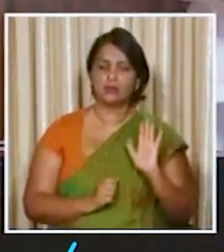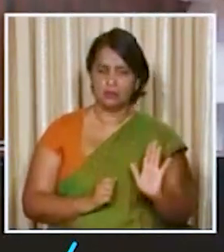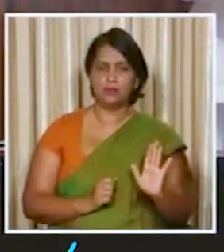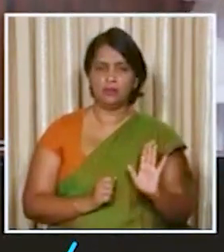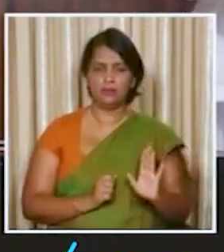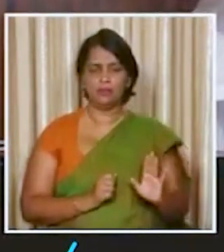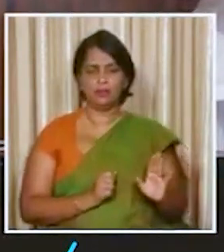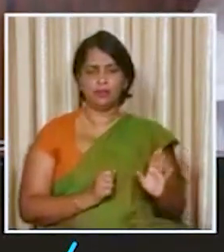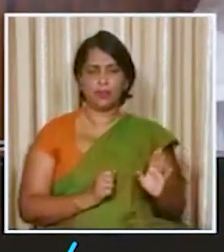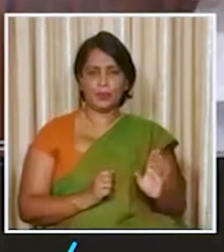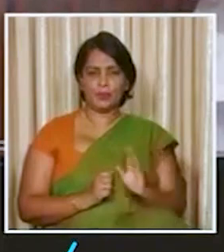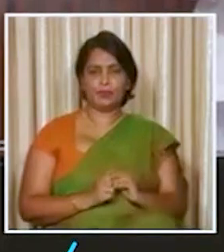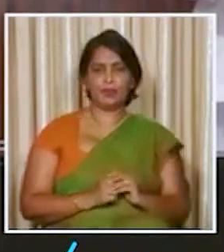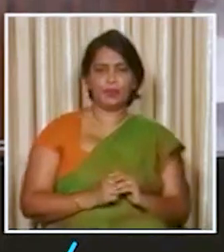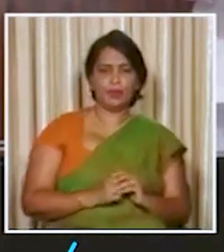කරන්න ඔව්